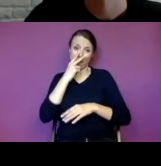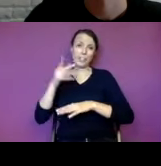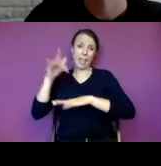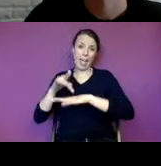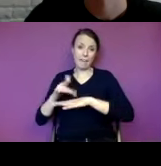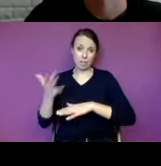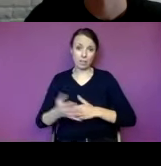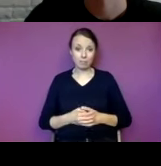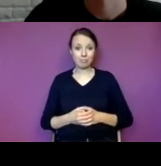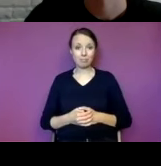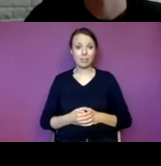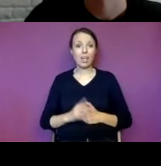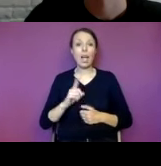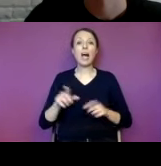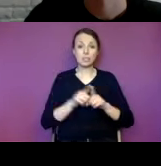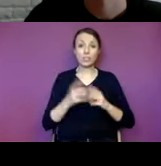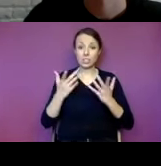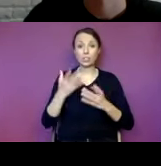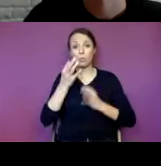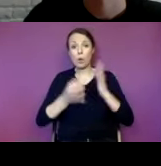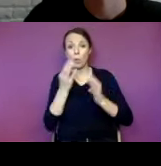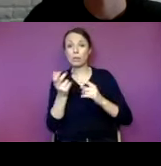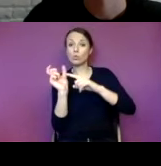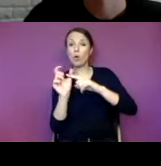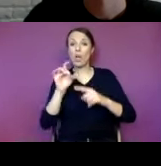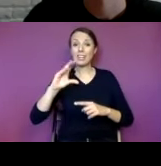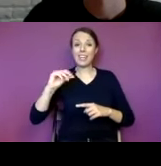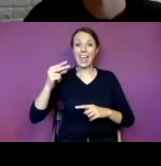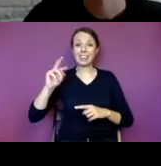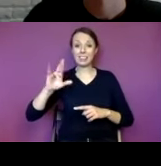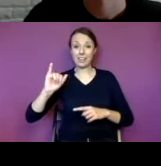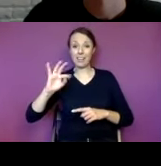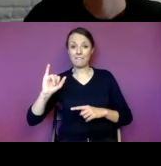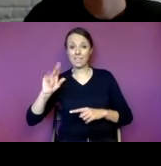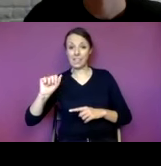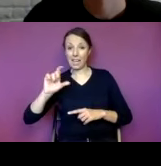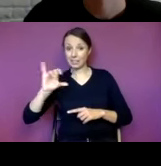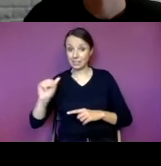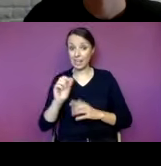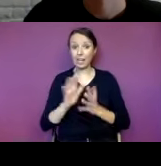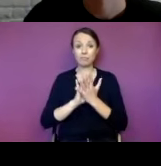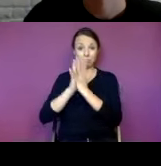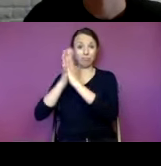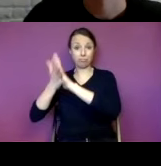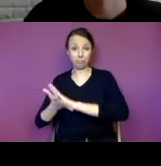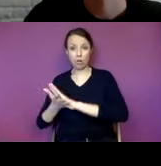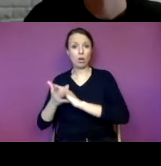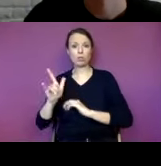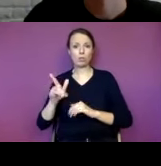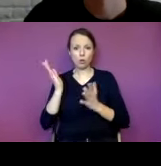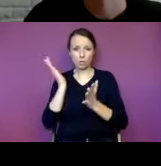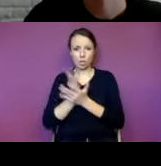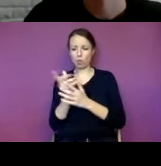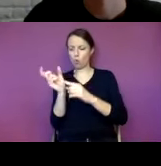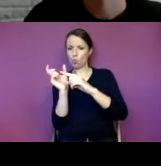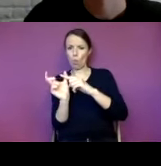chcę powiedzieć również o tej gentryfikacji, że no oczywiście, no to, ponieważ no gentryfikacja dla mnie nie jest tylko określeniem, które przynależy